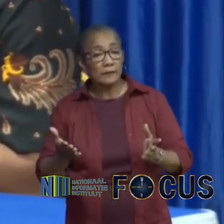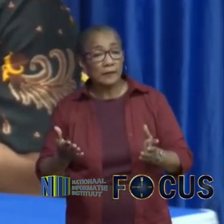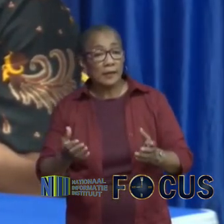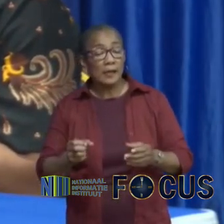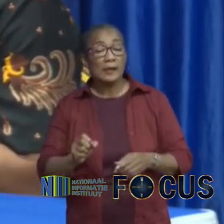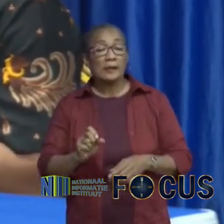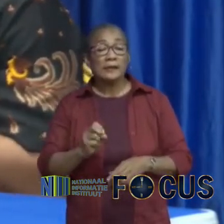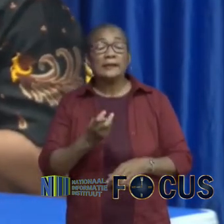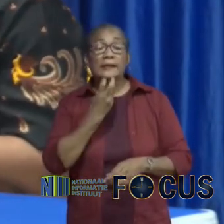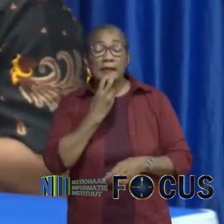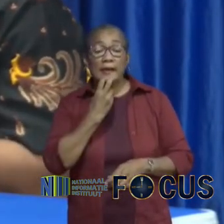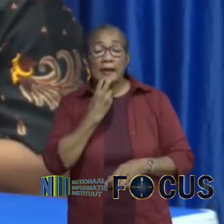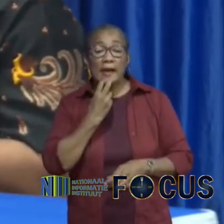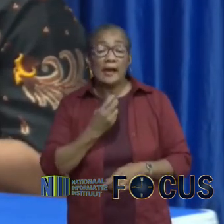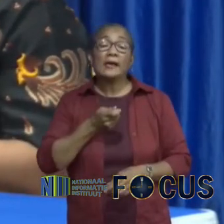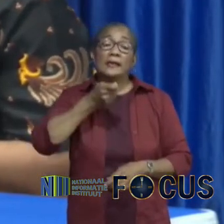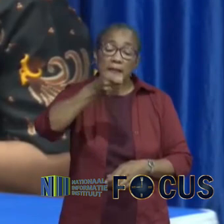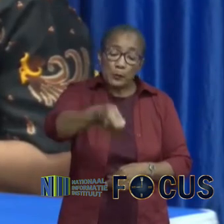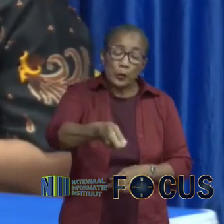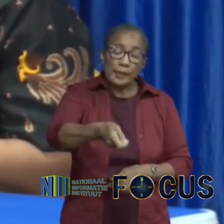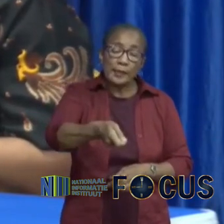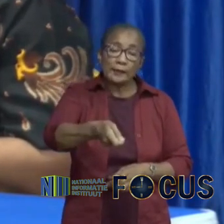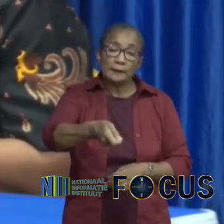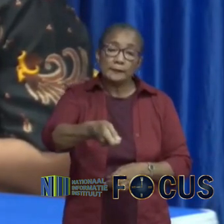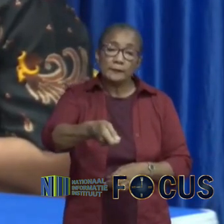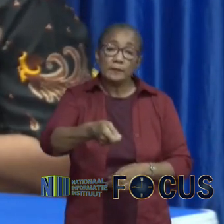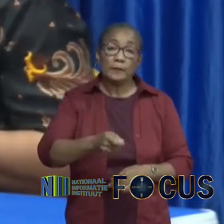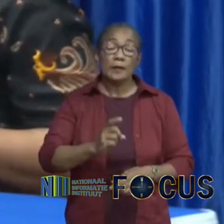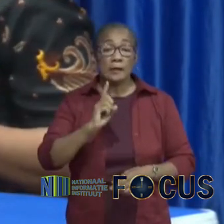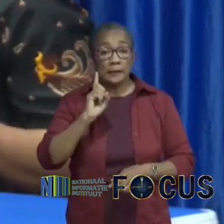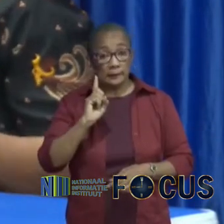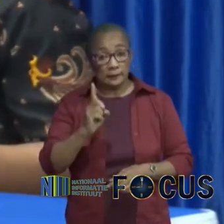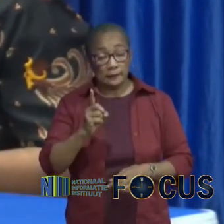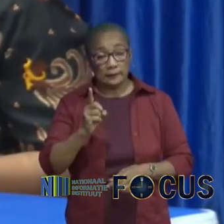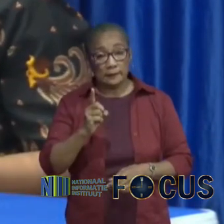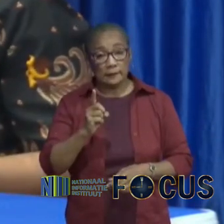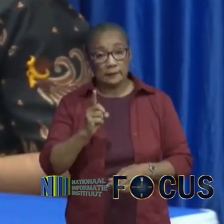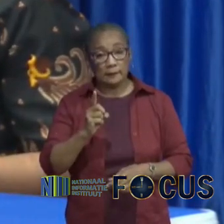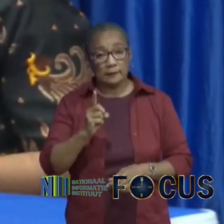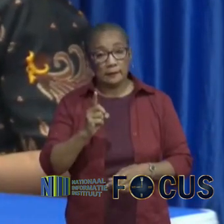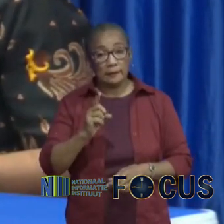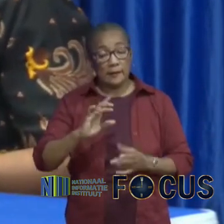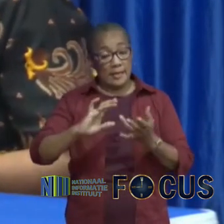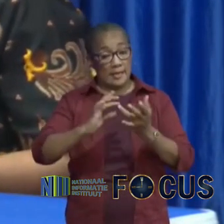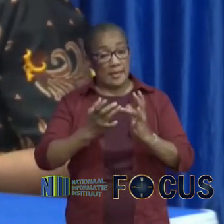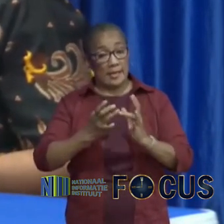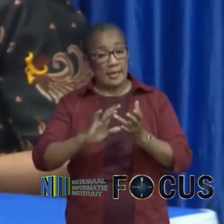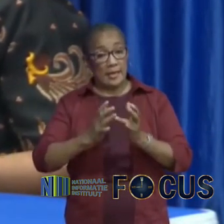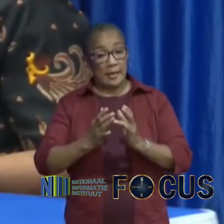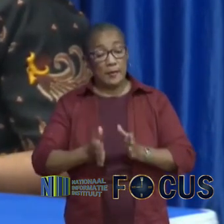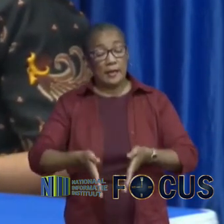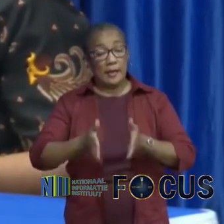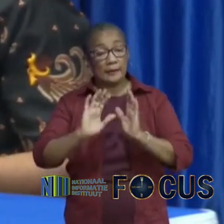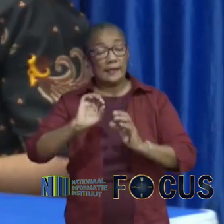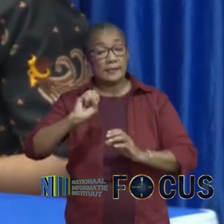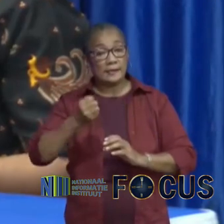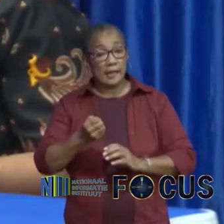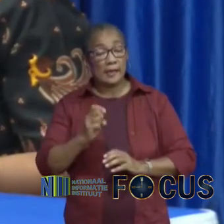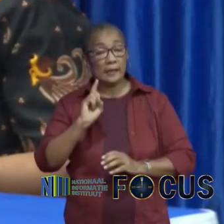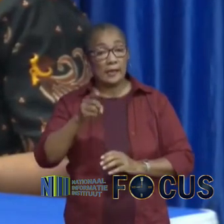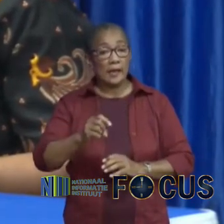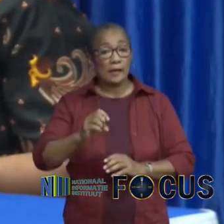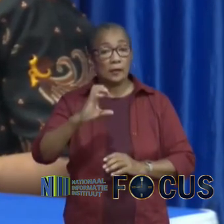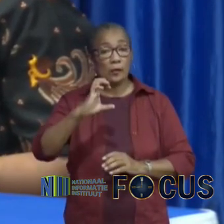de klacht eigenlijk gaan deponeren. De e-mailadres waar men dan zo een klacht kan deponeren